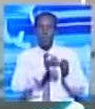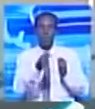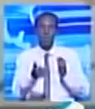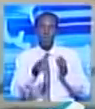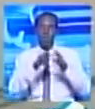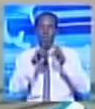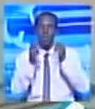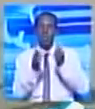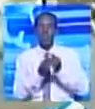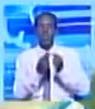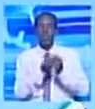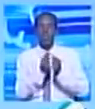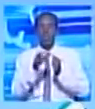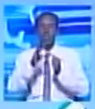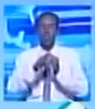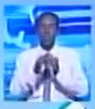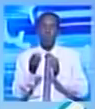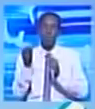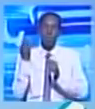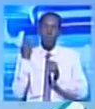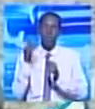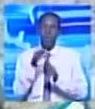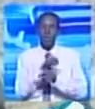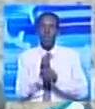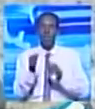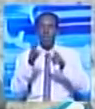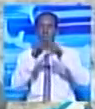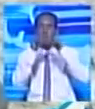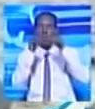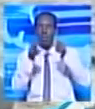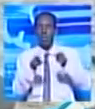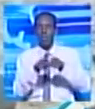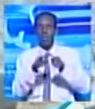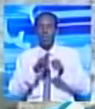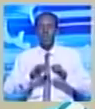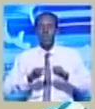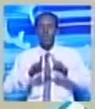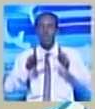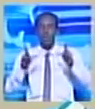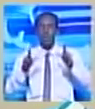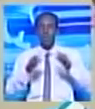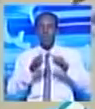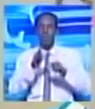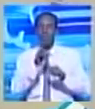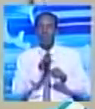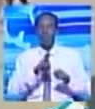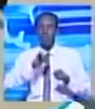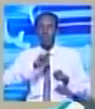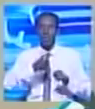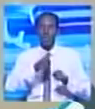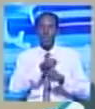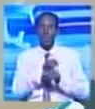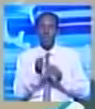compétitions en novembre dernier. C'est dans ce cadre que le gymnase du lycée de Djibouti a abrité